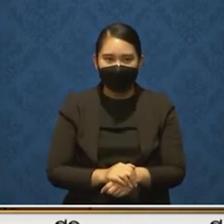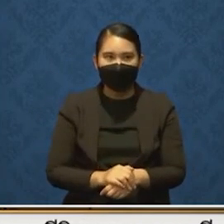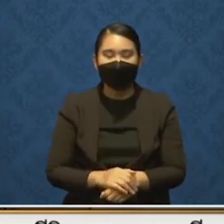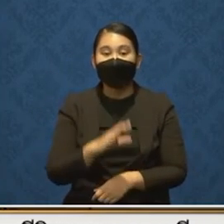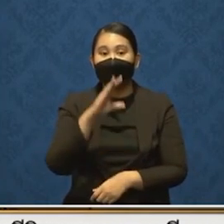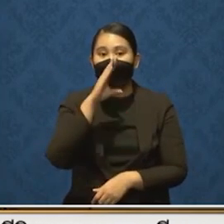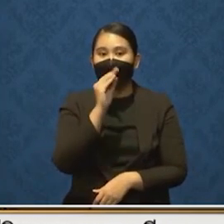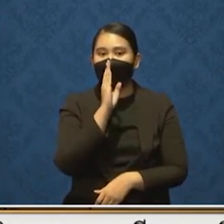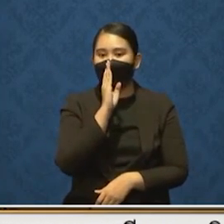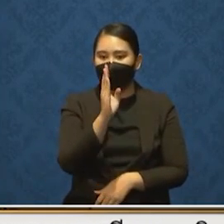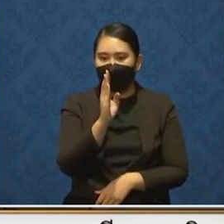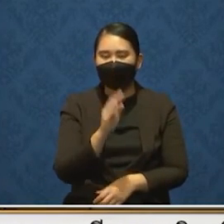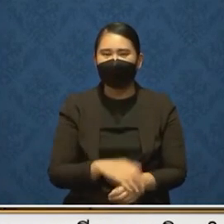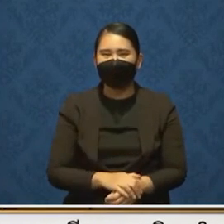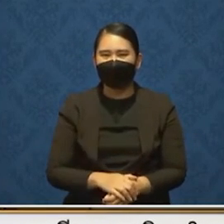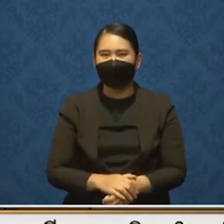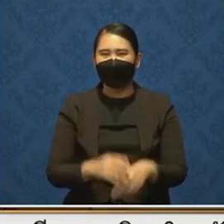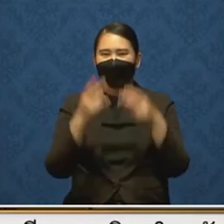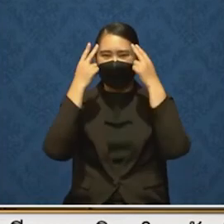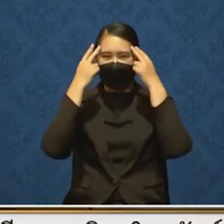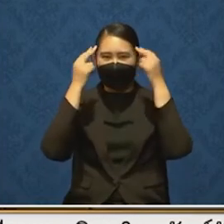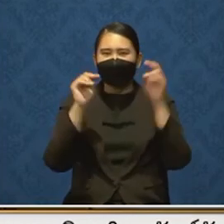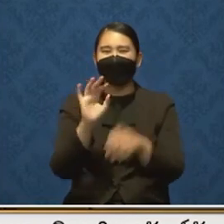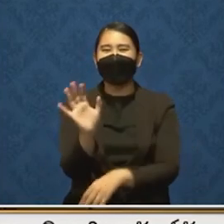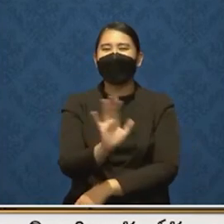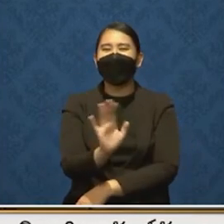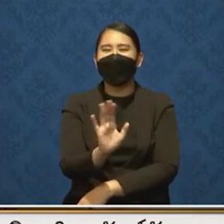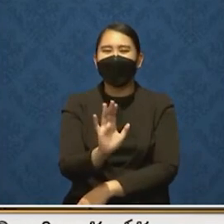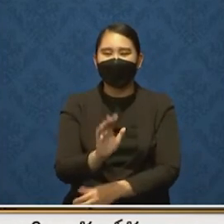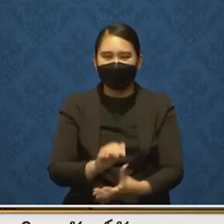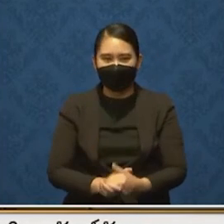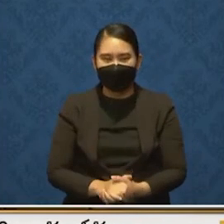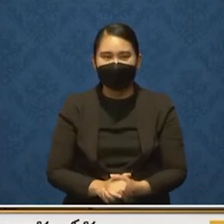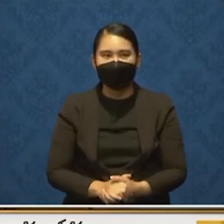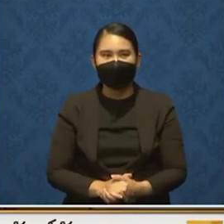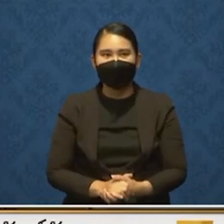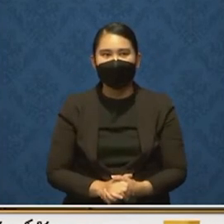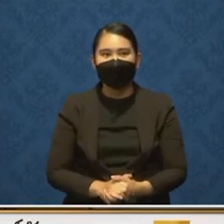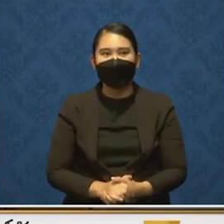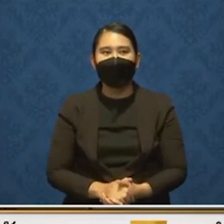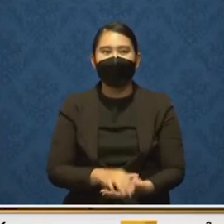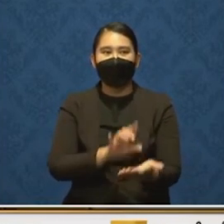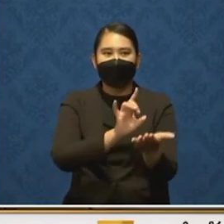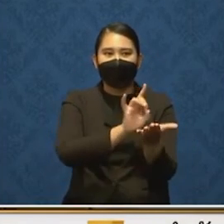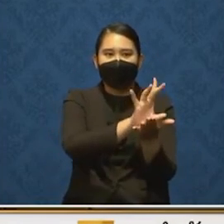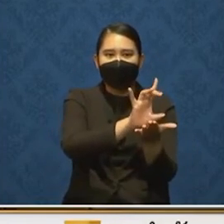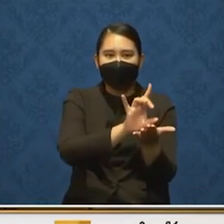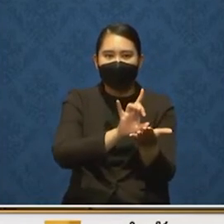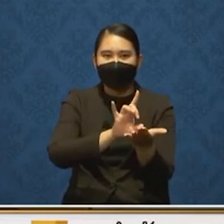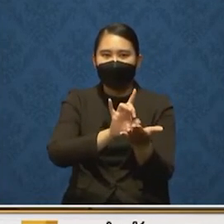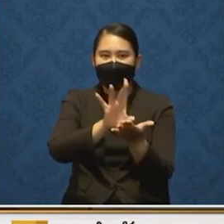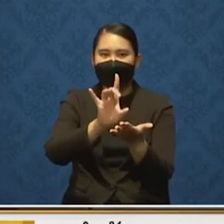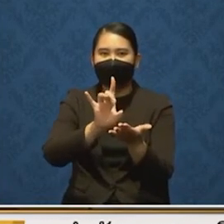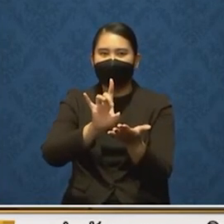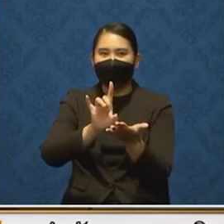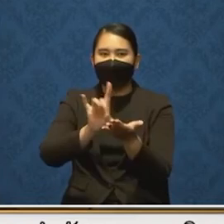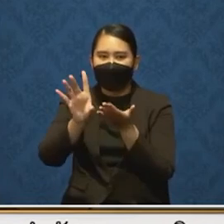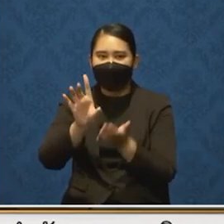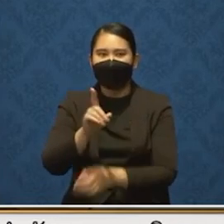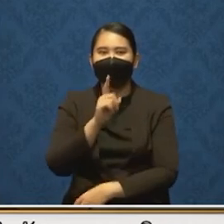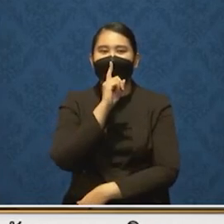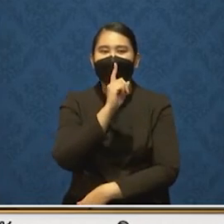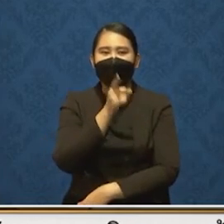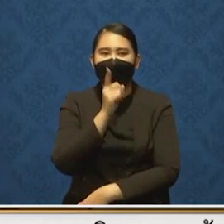ผชัดนี้ไม่มีใครเอาคุไปยุดแแต่คนเดียวนะครับมีแต่ขับไ่ดาตอทอด่อว่าอะไรอยางต่าง